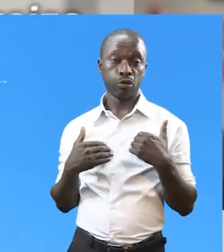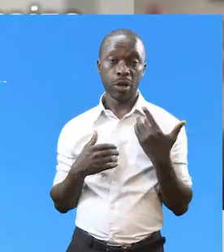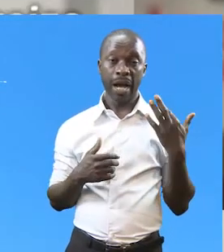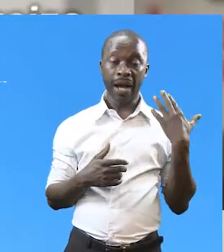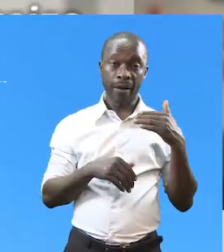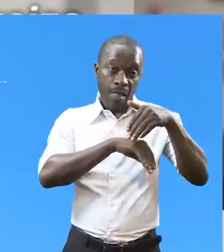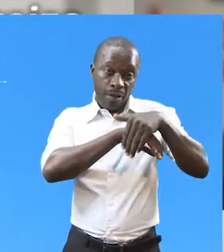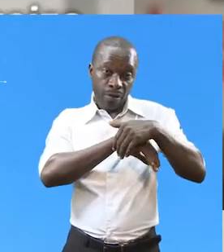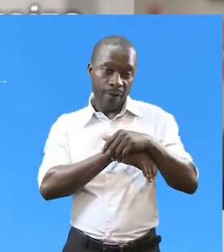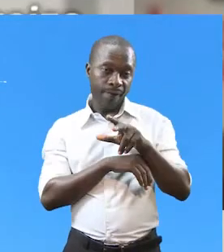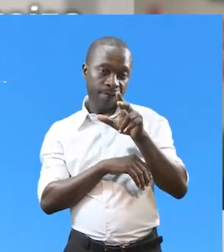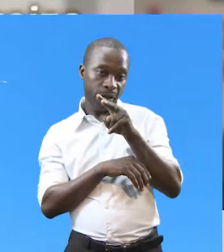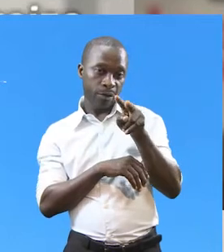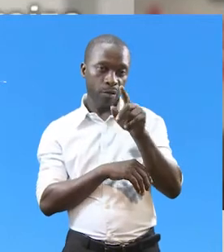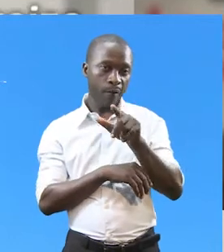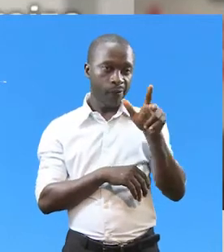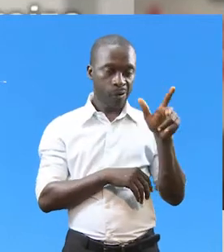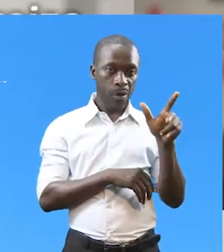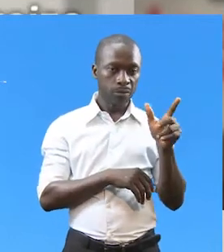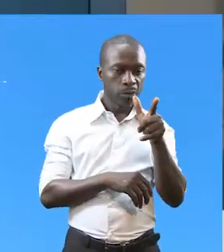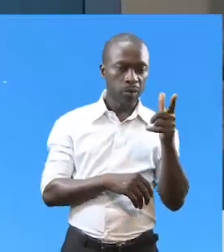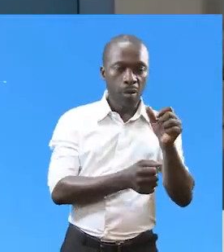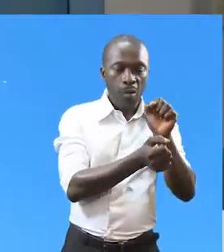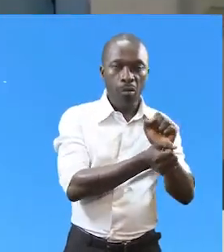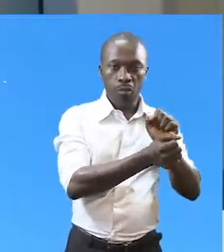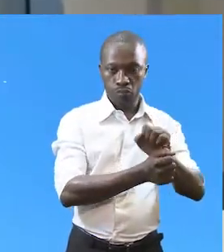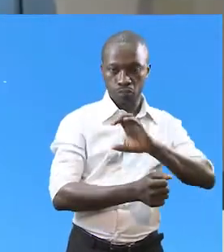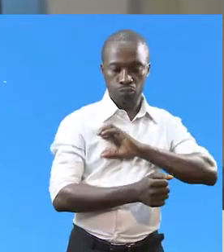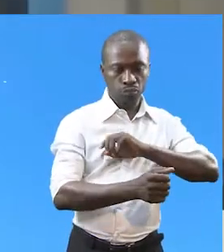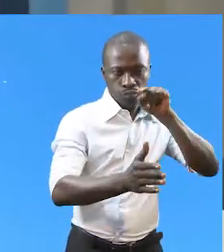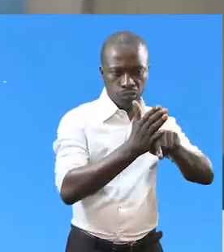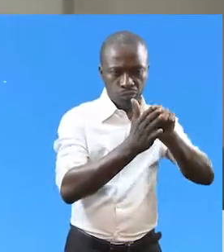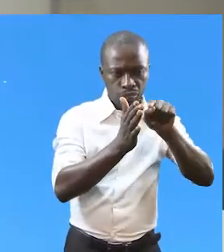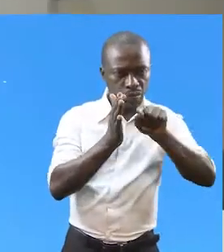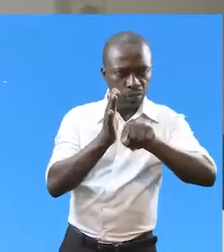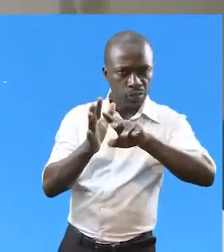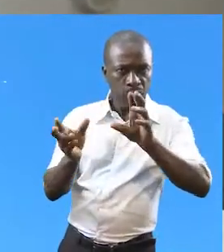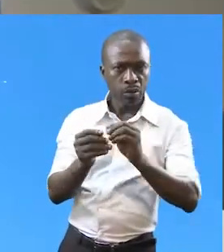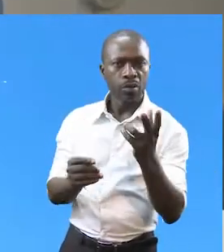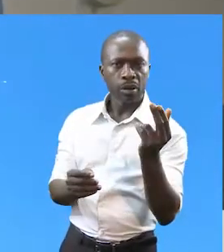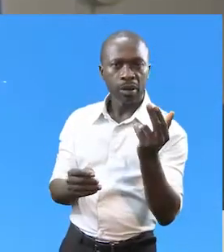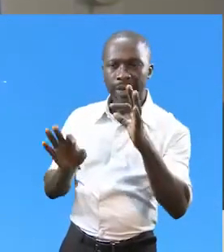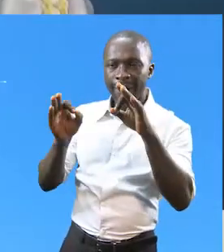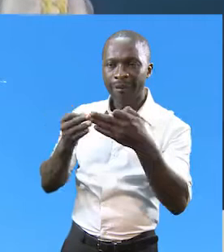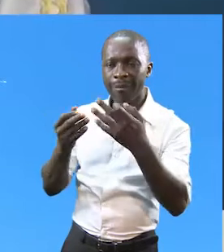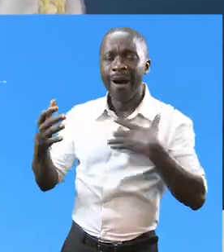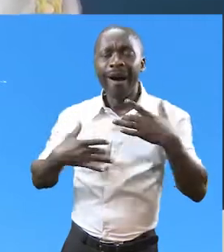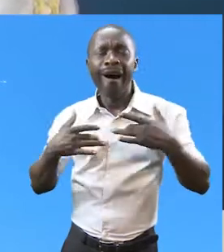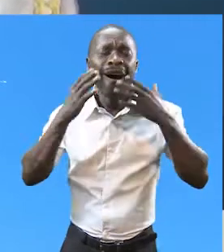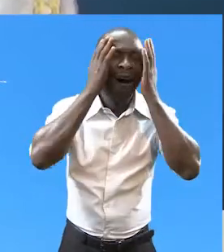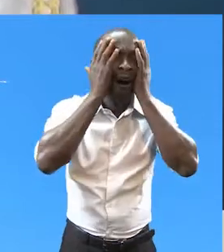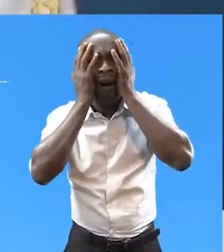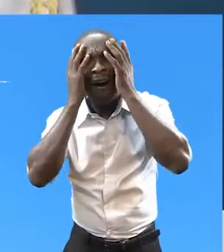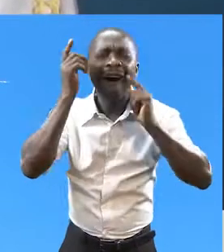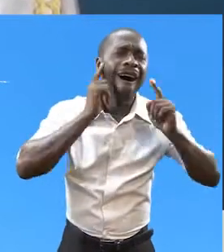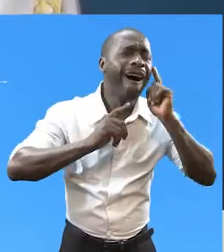22 au 23 juillet 2018, les juges ont enfin décidé d'indemniser les proches des victimes. Ces jeunes à la fleur de l'âge avaient été placés en